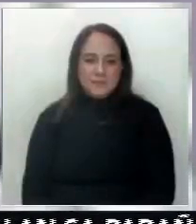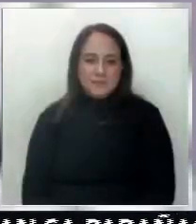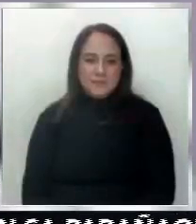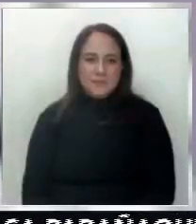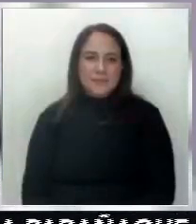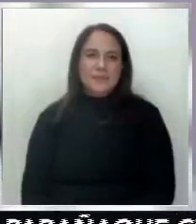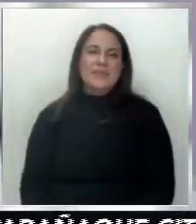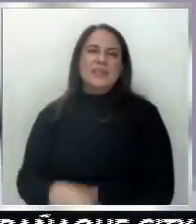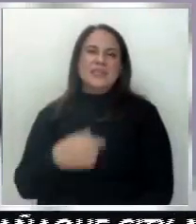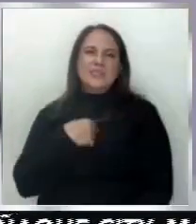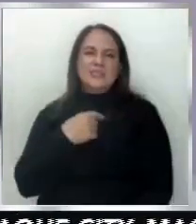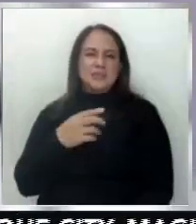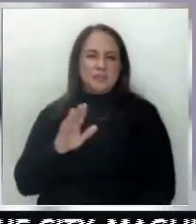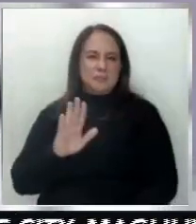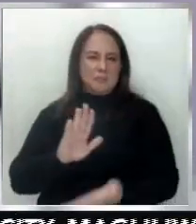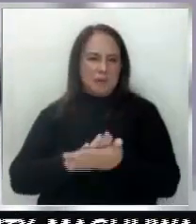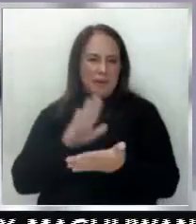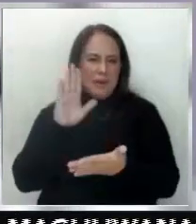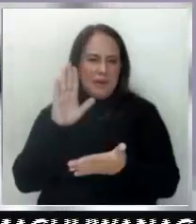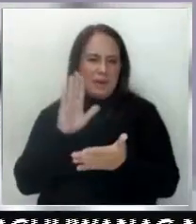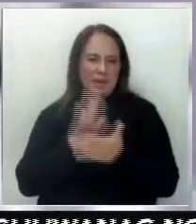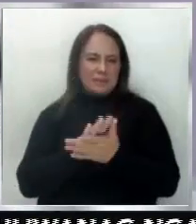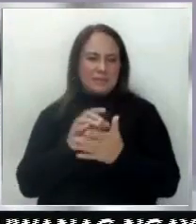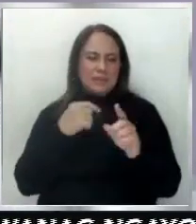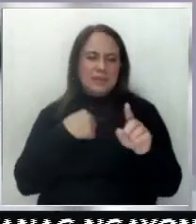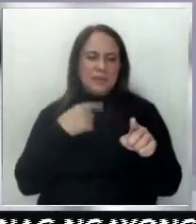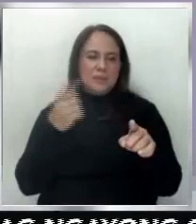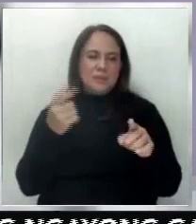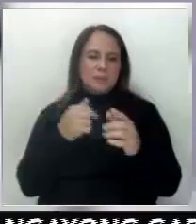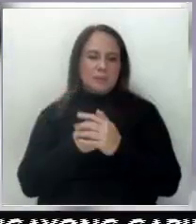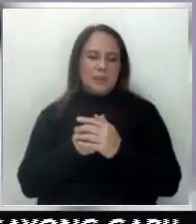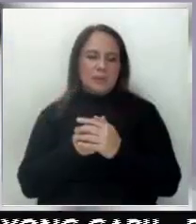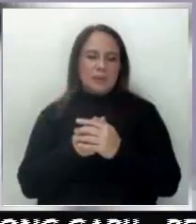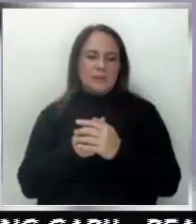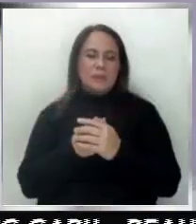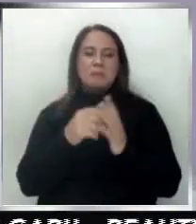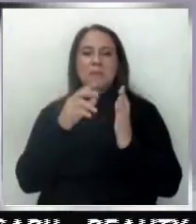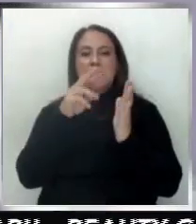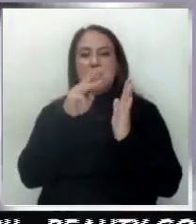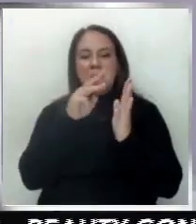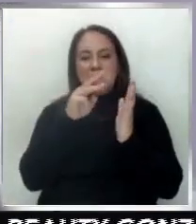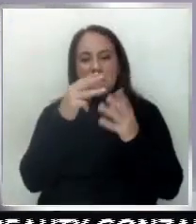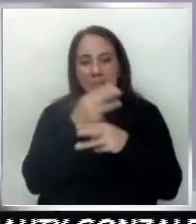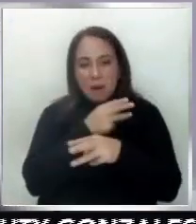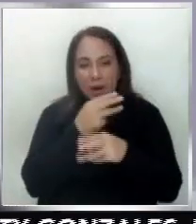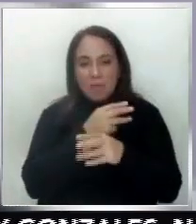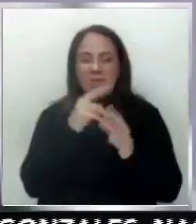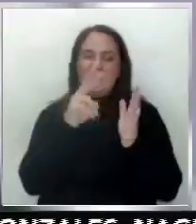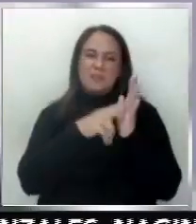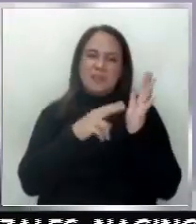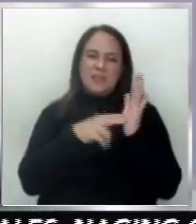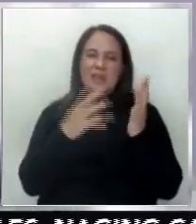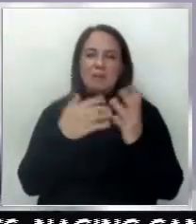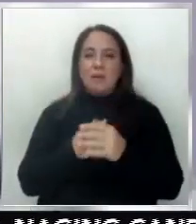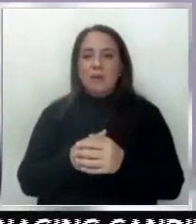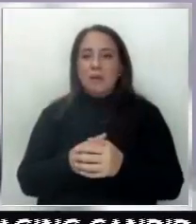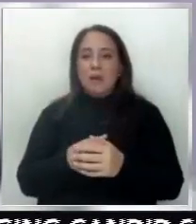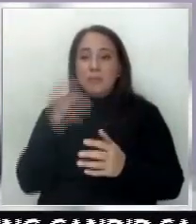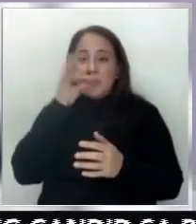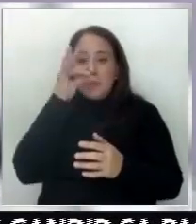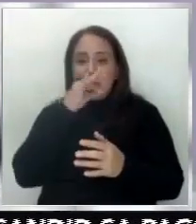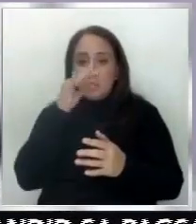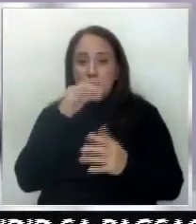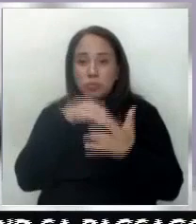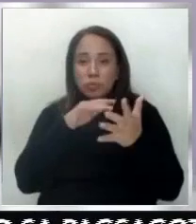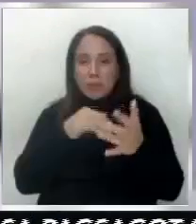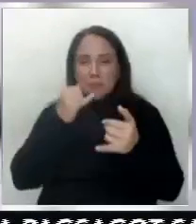kahit bagyang tumaas ang punto sa math at reading, naku po, eh halos kulelat pa rin ang mga estudyanteng Pinoy sa mga